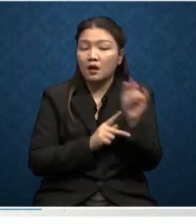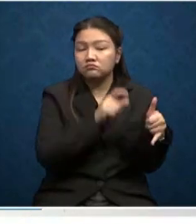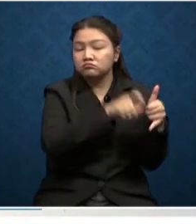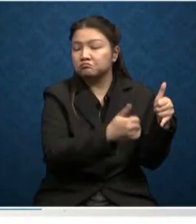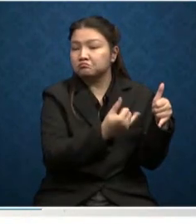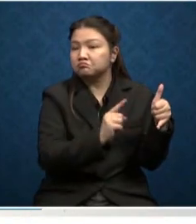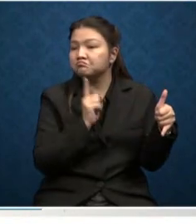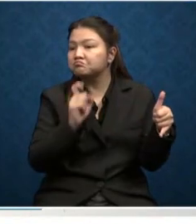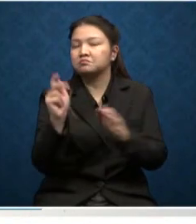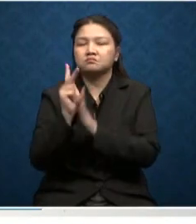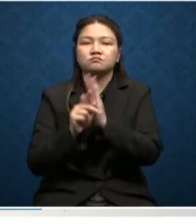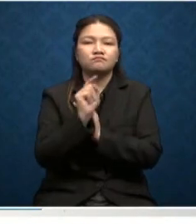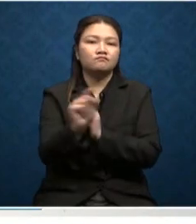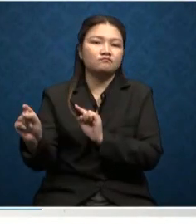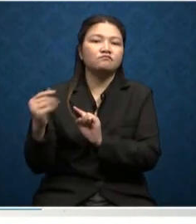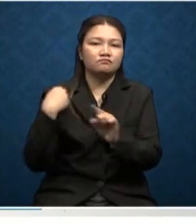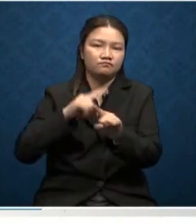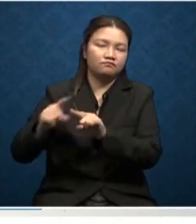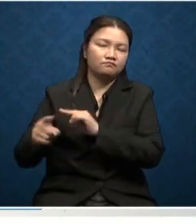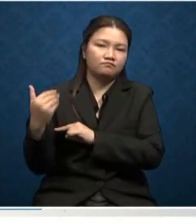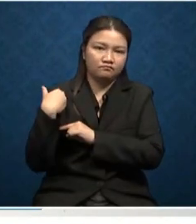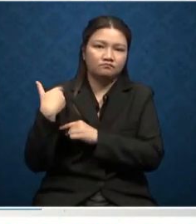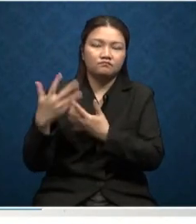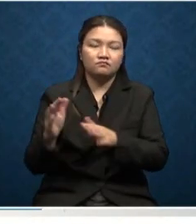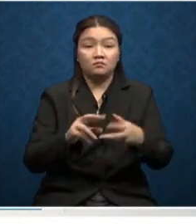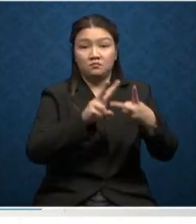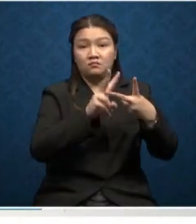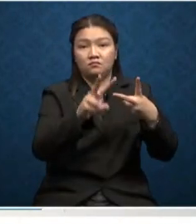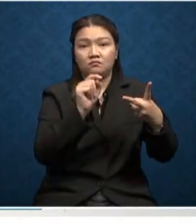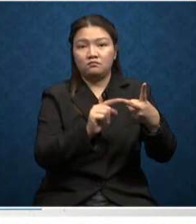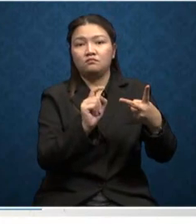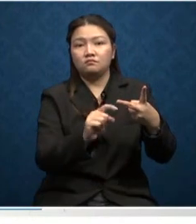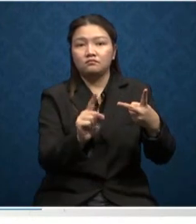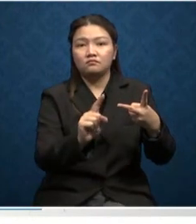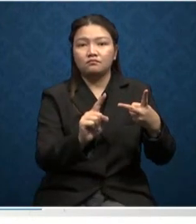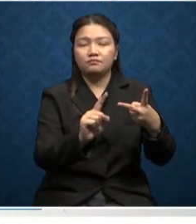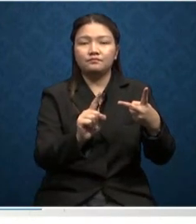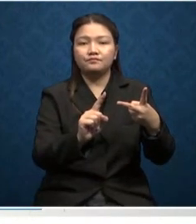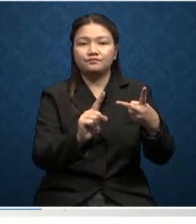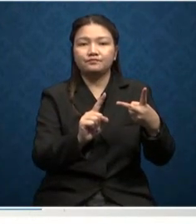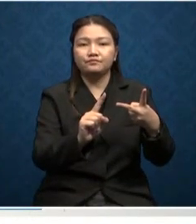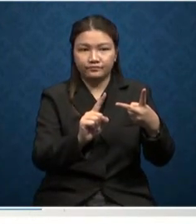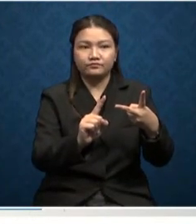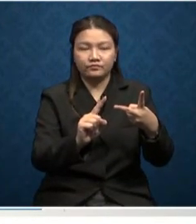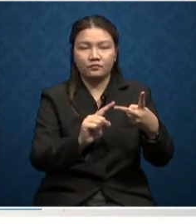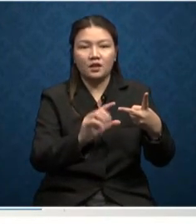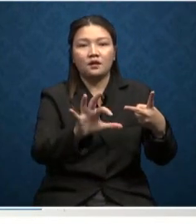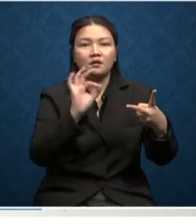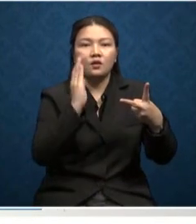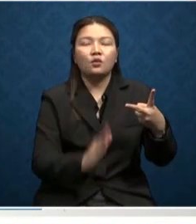และการบริหารราชการแผ่นดินซึ่งในส่วนที่2นี้มีกรอบอัตรากำลังจำนวน17อัต